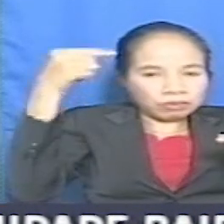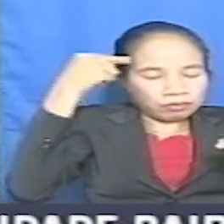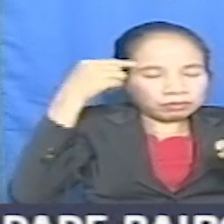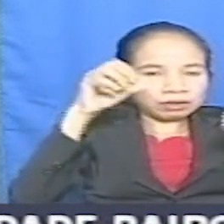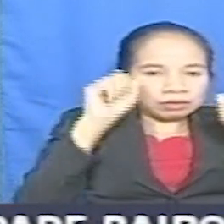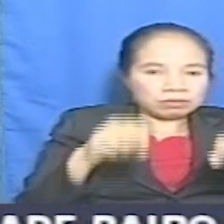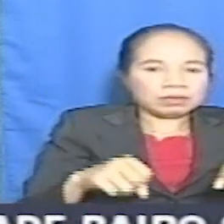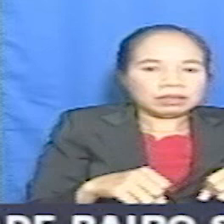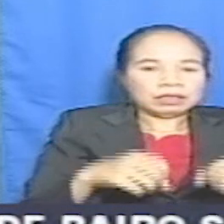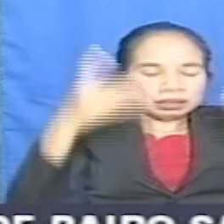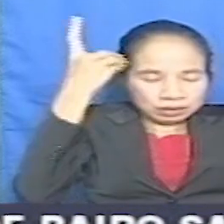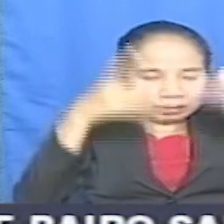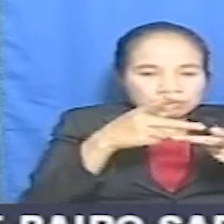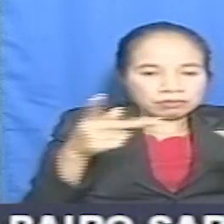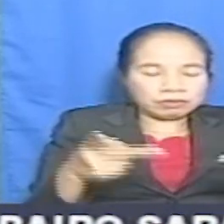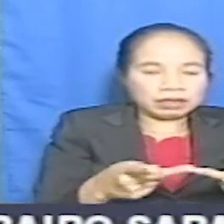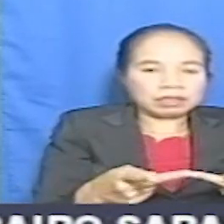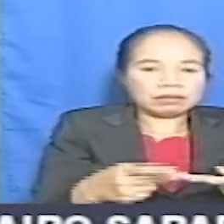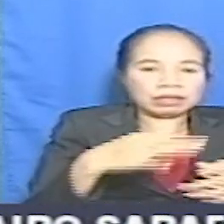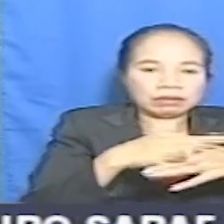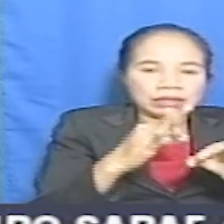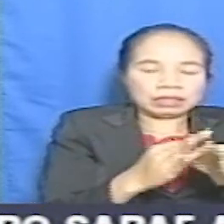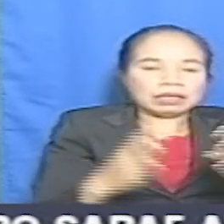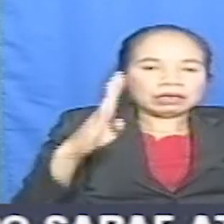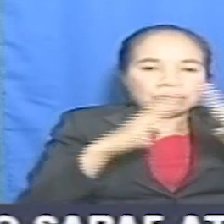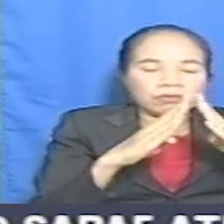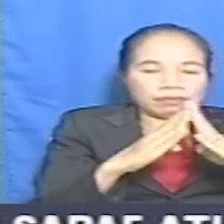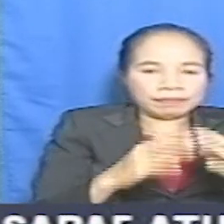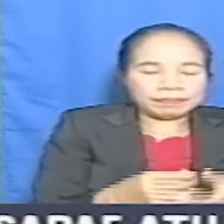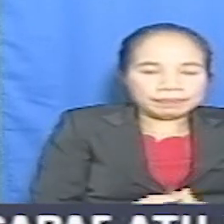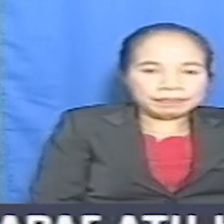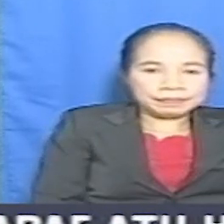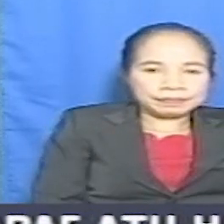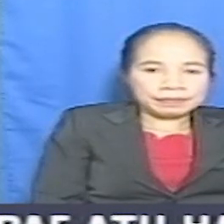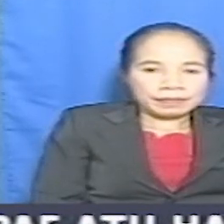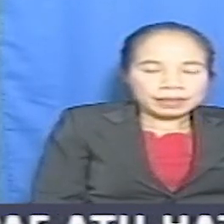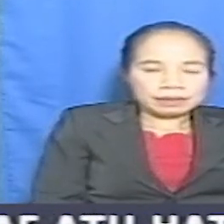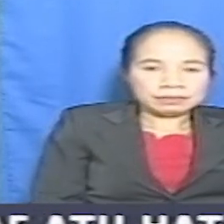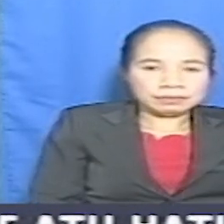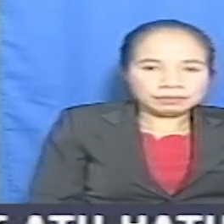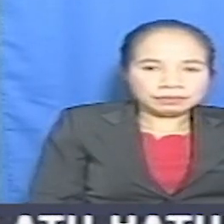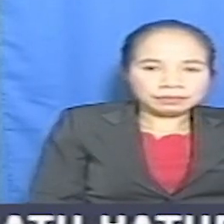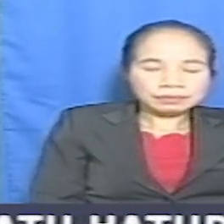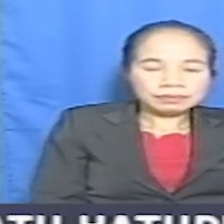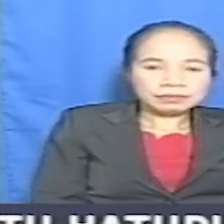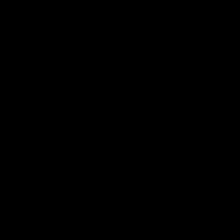bele determina fatin ba rekonstrusau uma. Husi munisipi Baucau, Alessandro dos Santos, ba RTTeli.